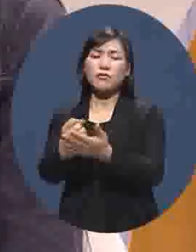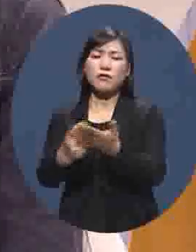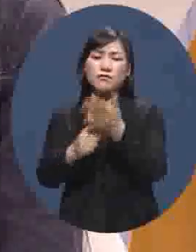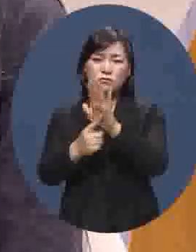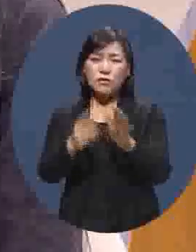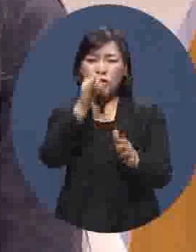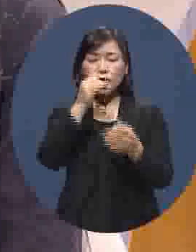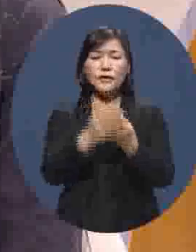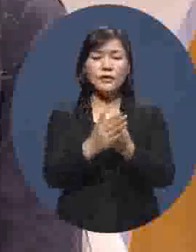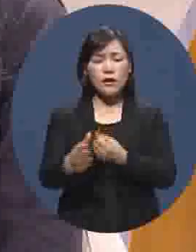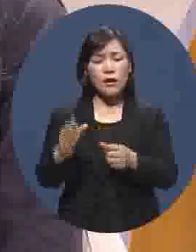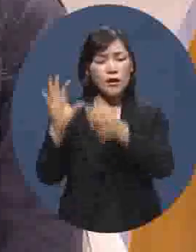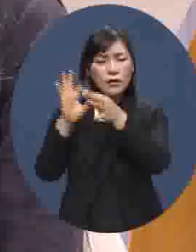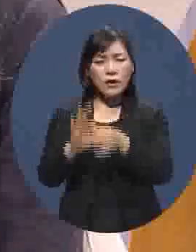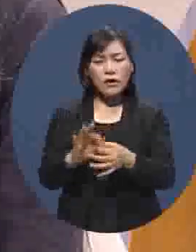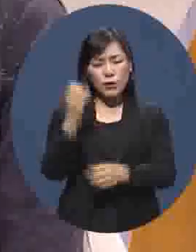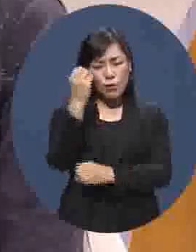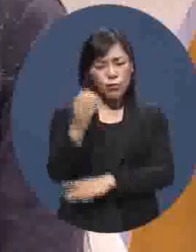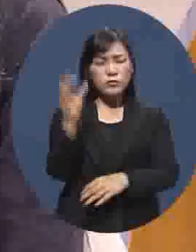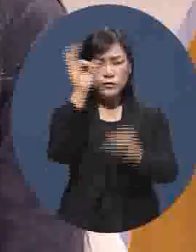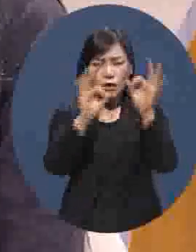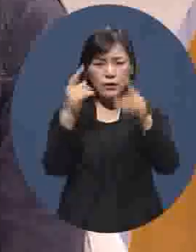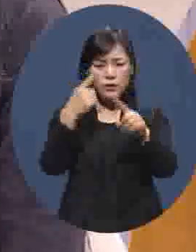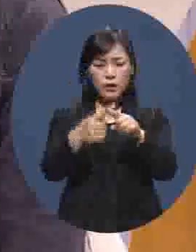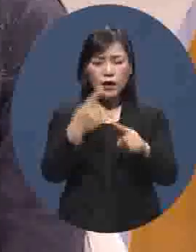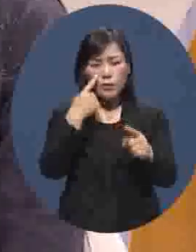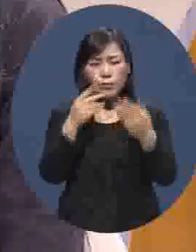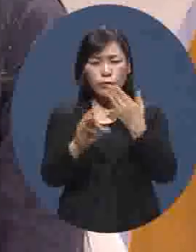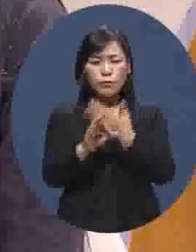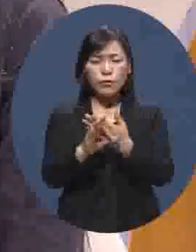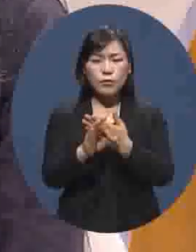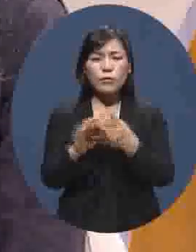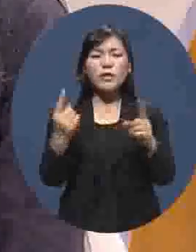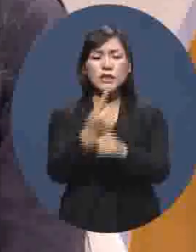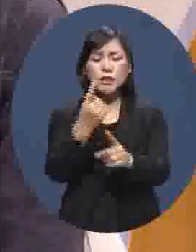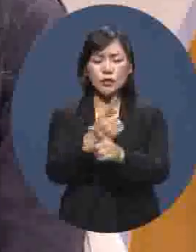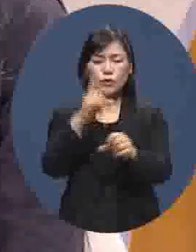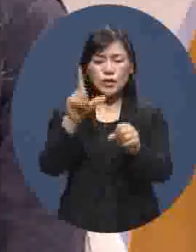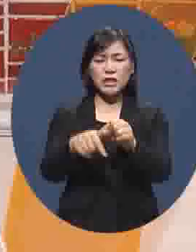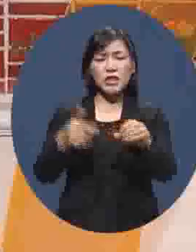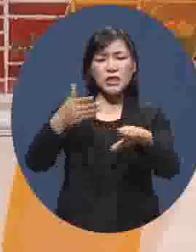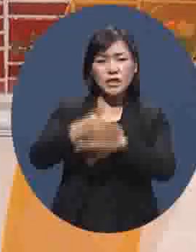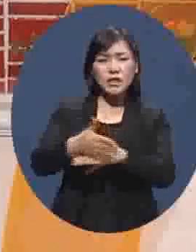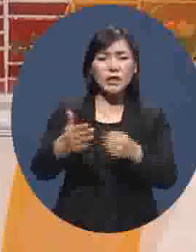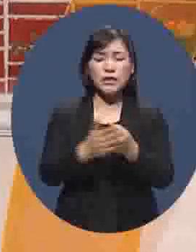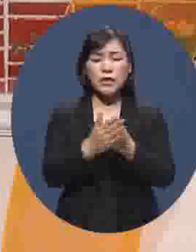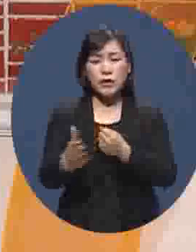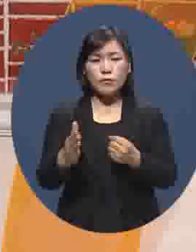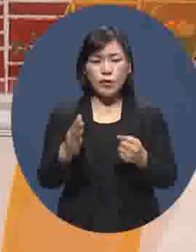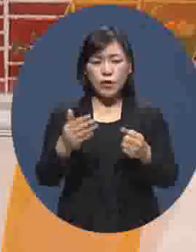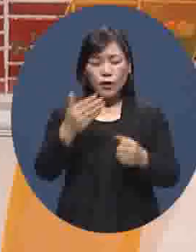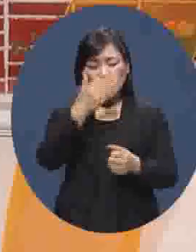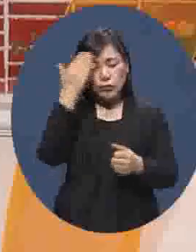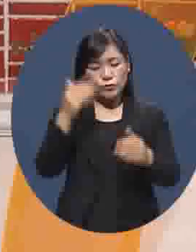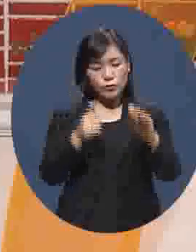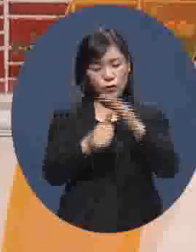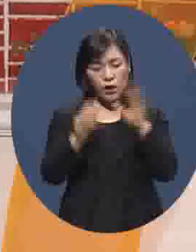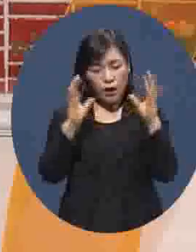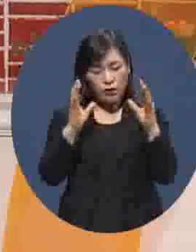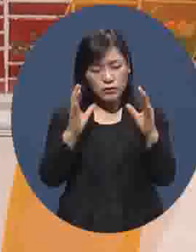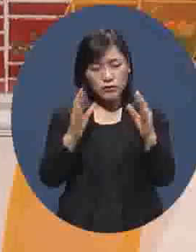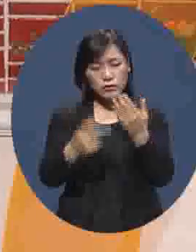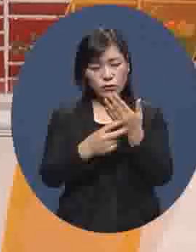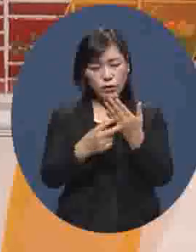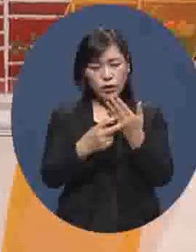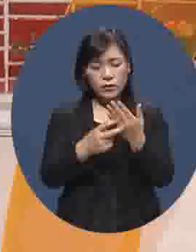이거를 계속 원인을 찾으려다 보면은 이제 치료 시기를 늦추게 되는 거예요. 근데 이제 소아청소년과 선생님은 어쨌든 여러